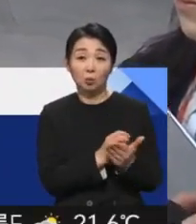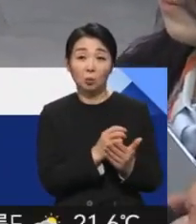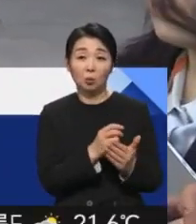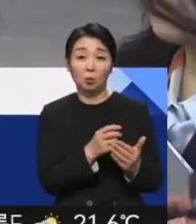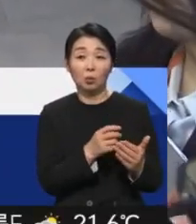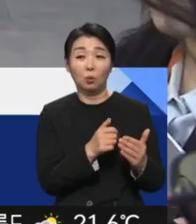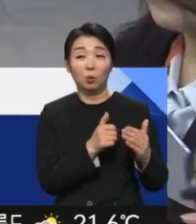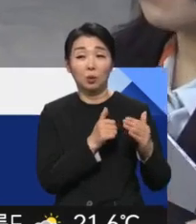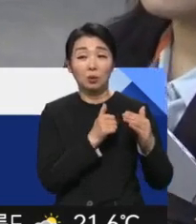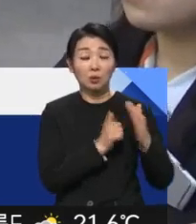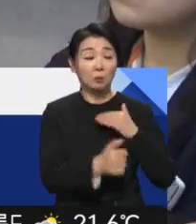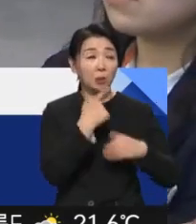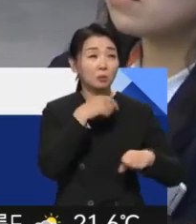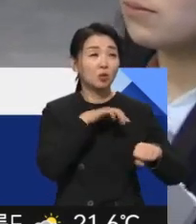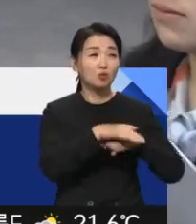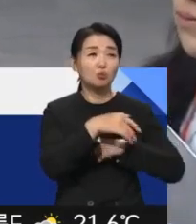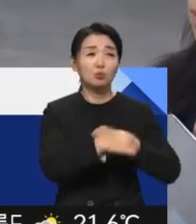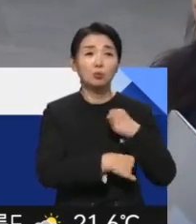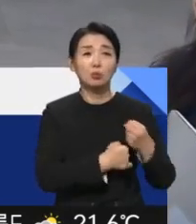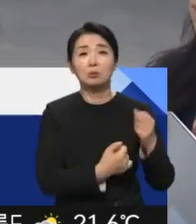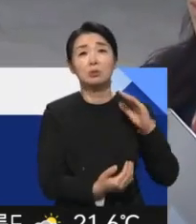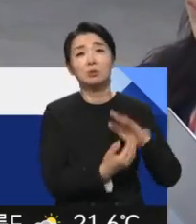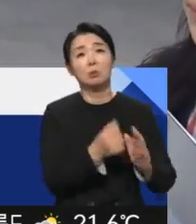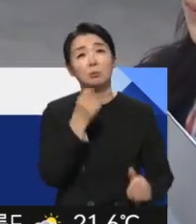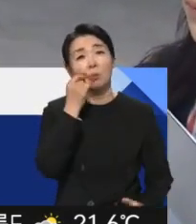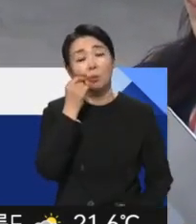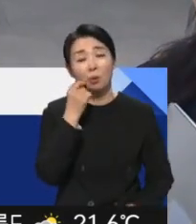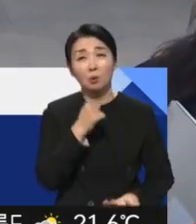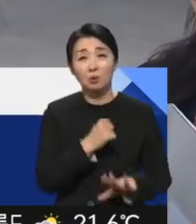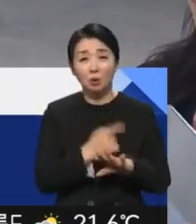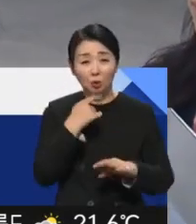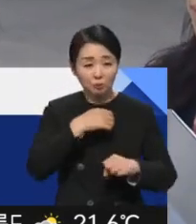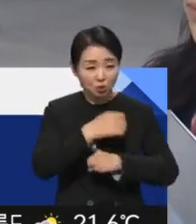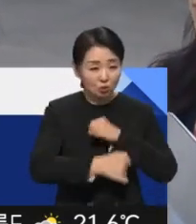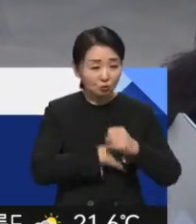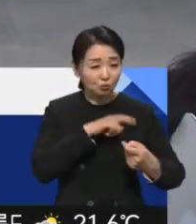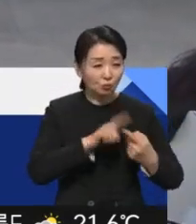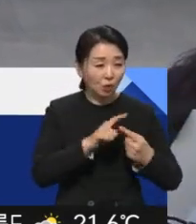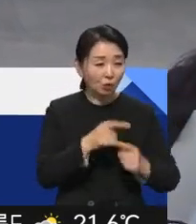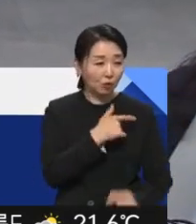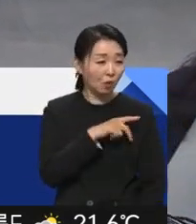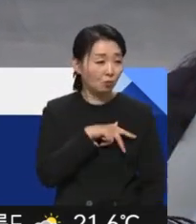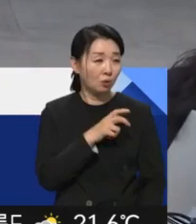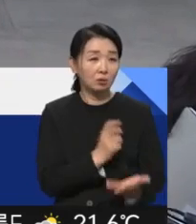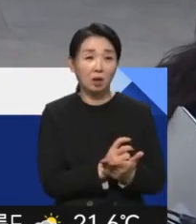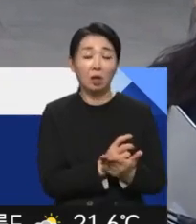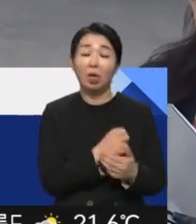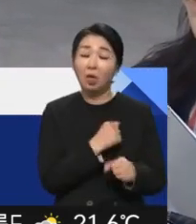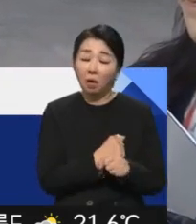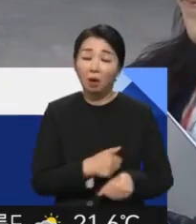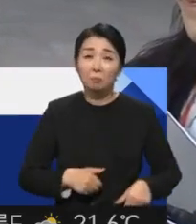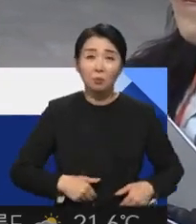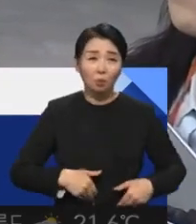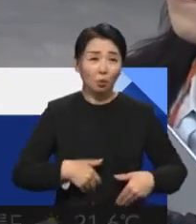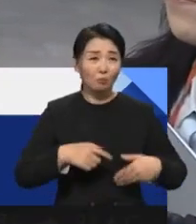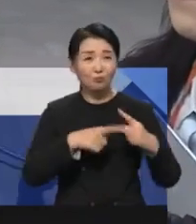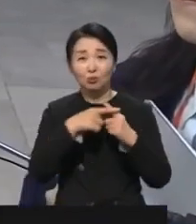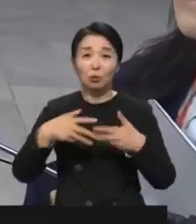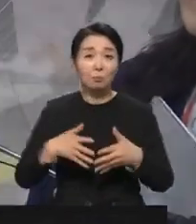못하고 있는 게 문제거든. 그러니까 이걸 민주적인 대의원 제도로 가야지 대의원제를 폐지하자는 건 안 된다는